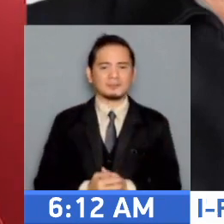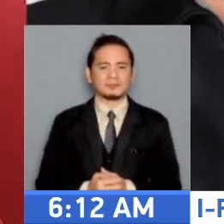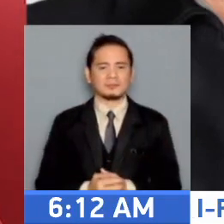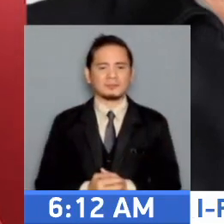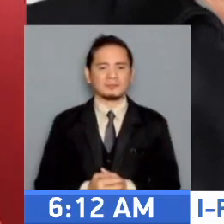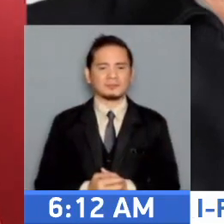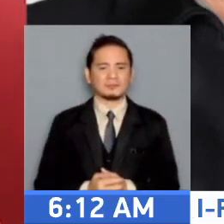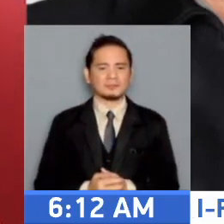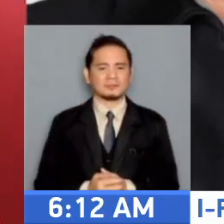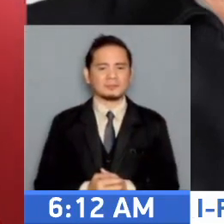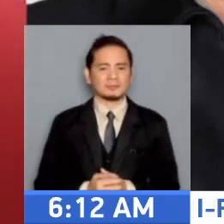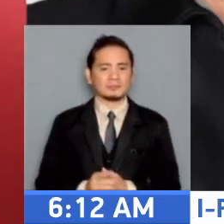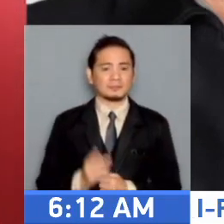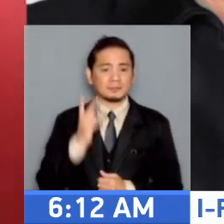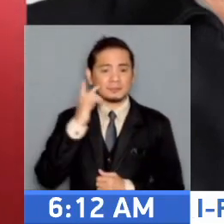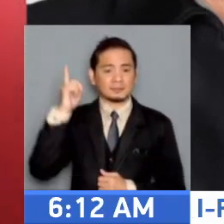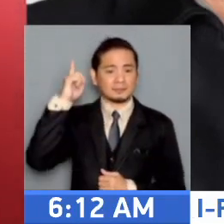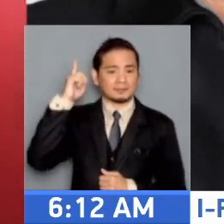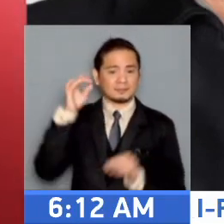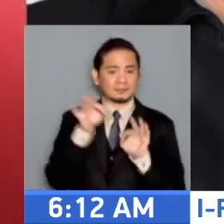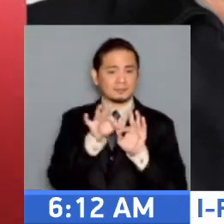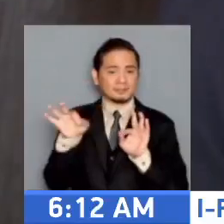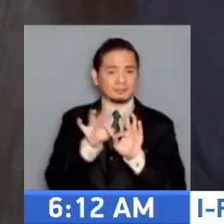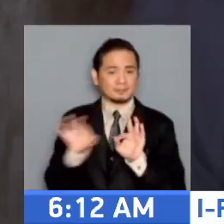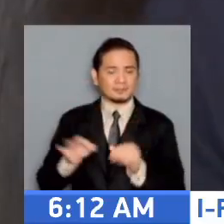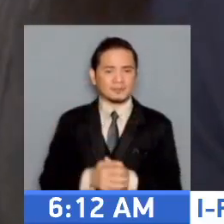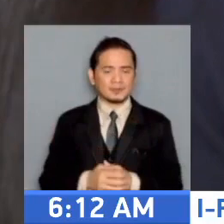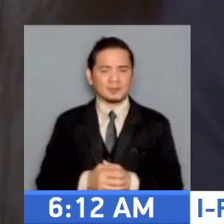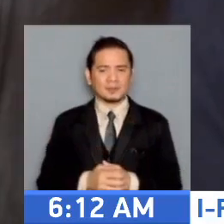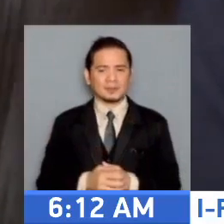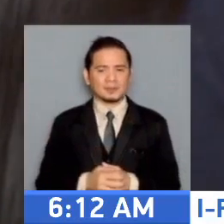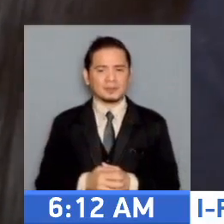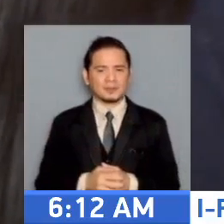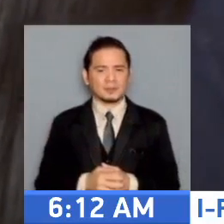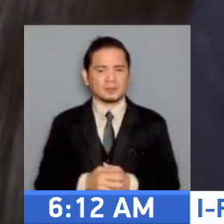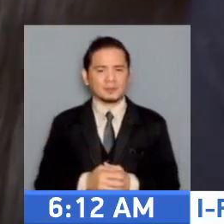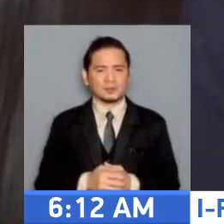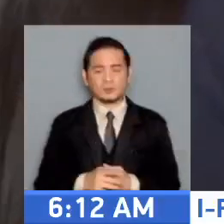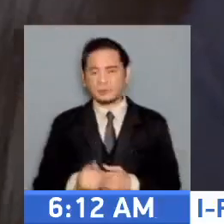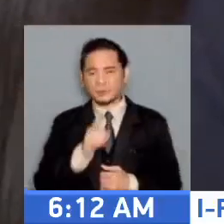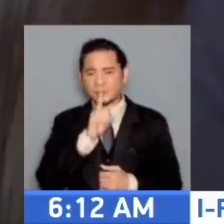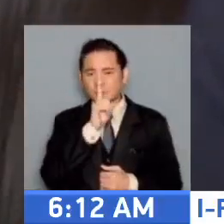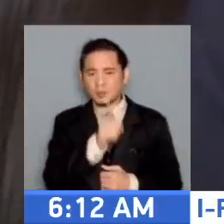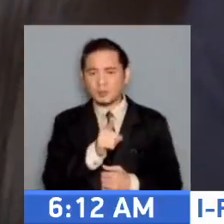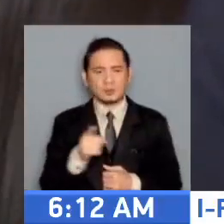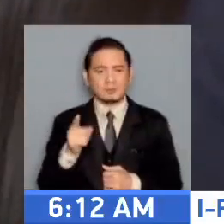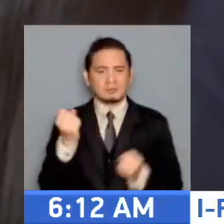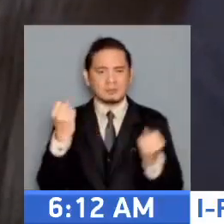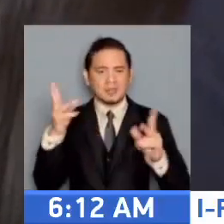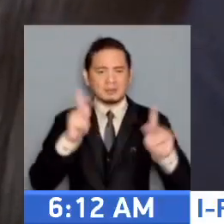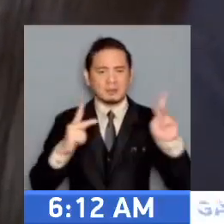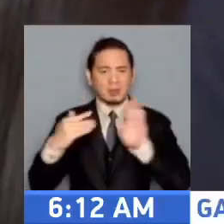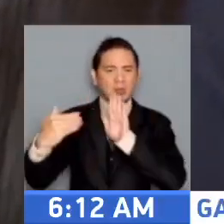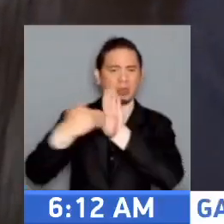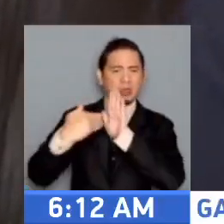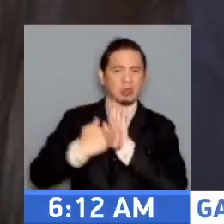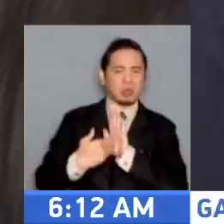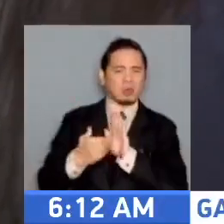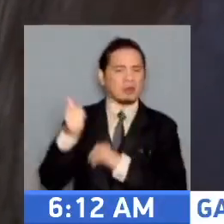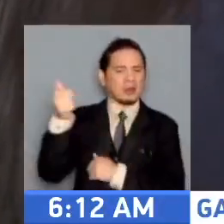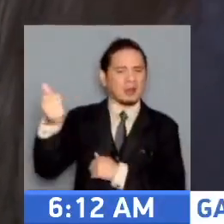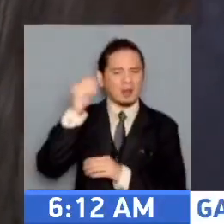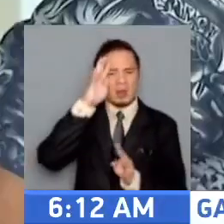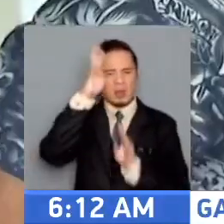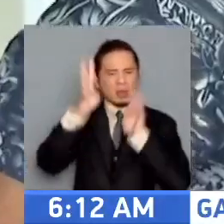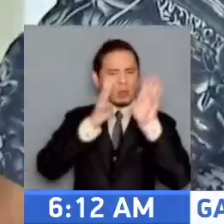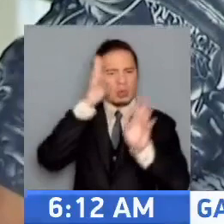Bantag, patunayan daw ito dapat na mga nagbibintang laban sa kanya. Giit din niya, mga gawa-gawa at imbento lamang ang mga akusasyon